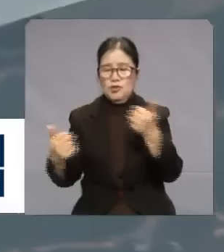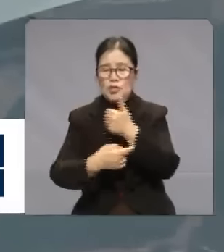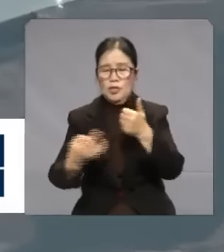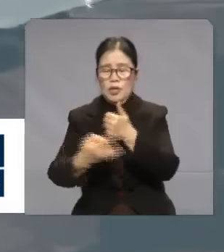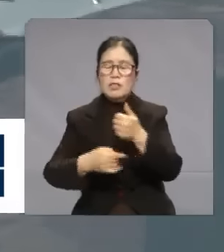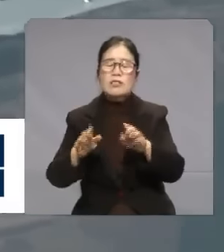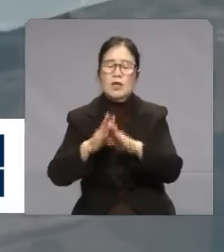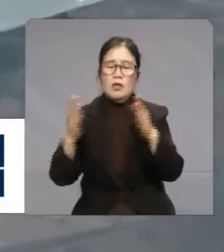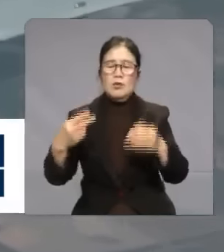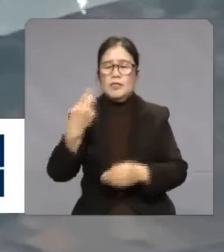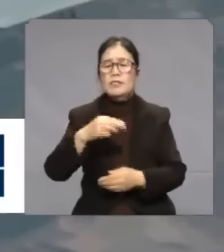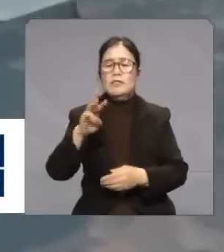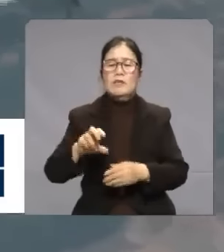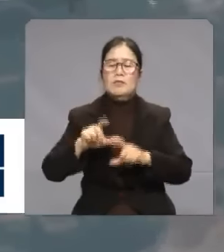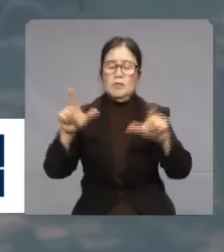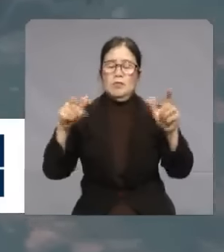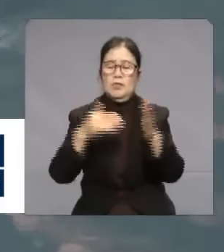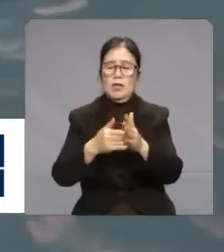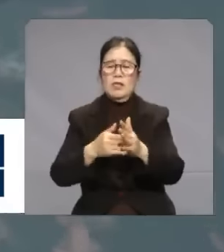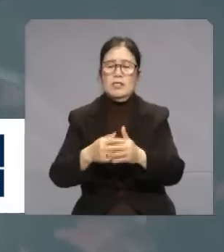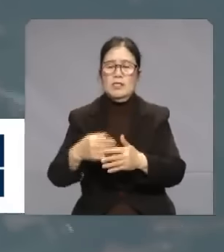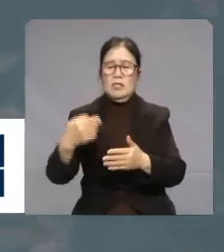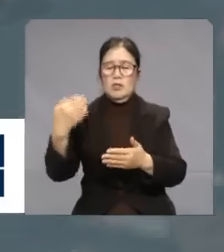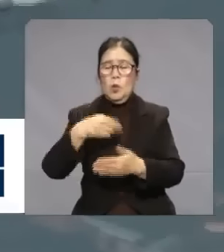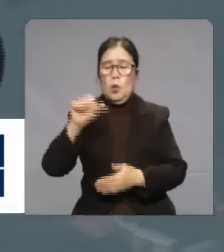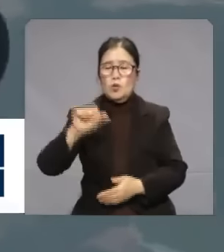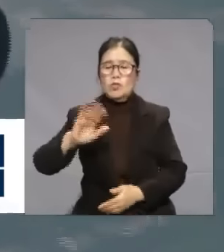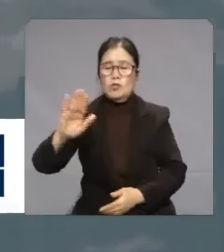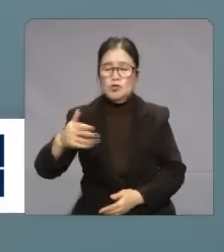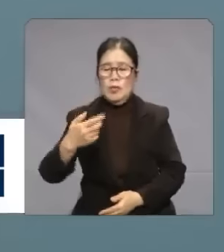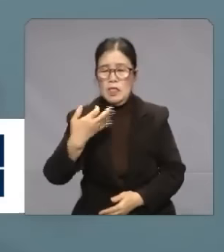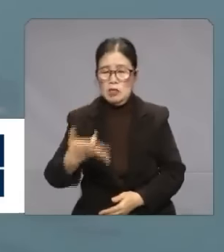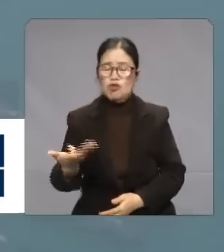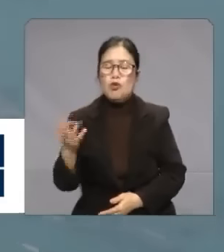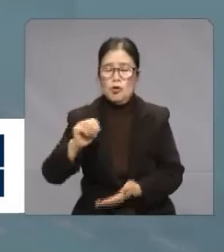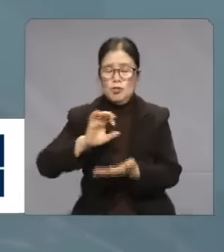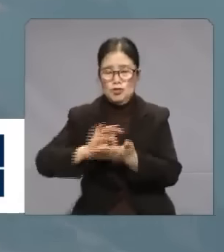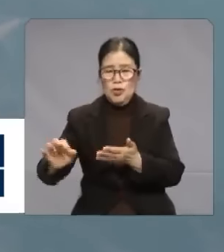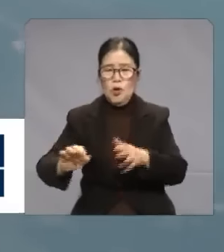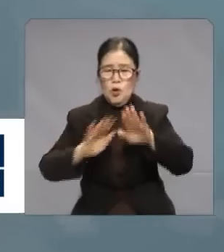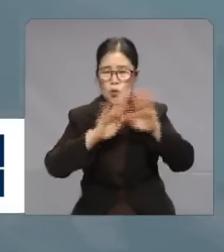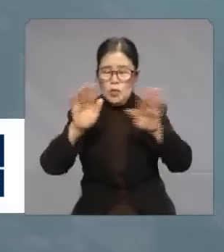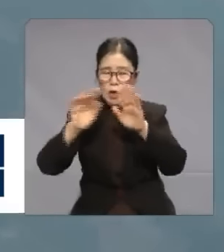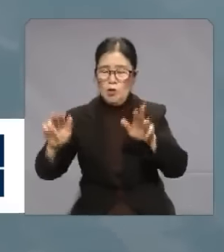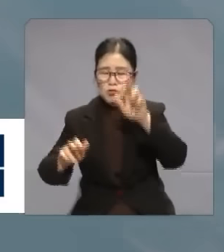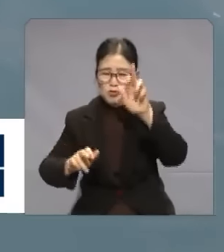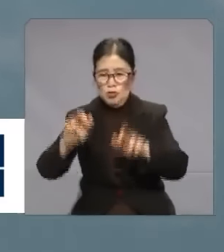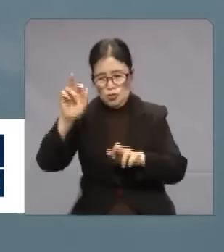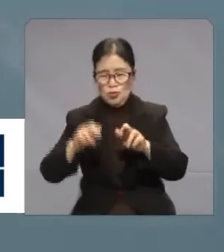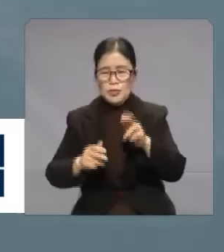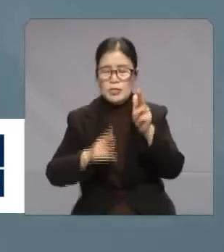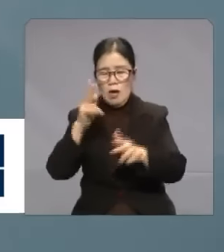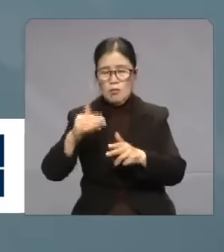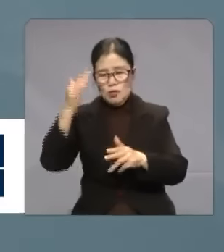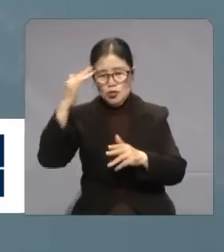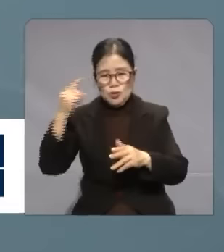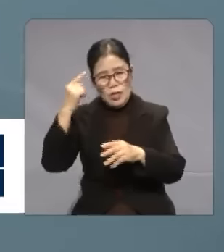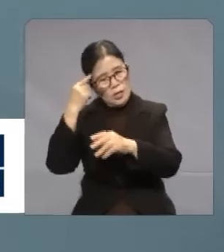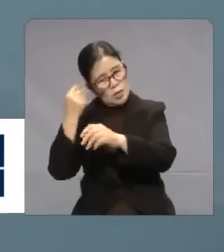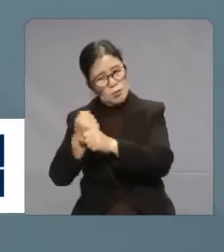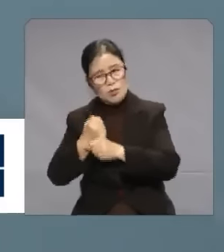열고 2035년까지 5,919억 원을 들여 단거리 공대공 유도탄 2 사업을 국내 개발로